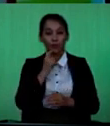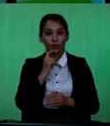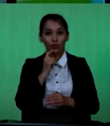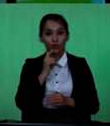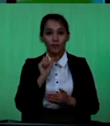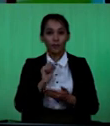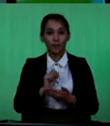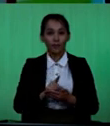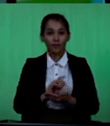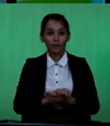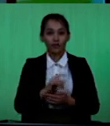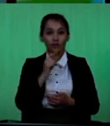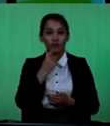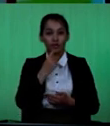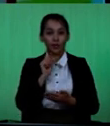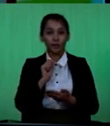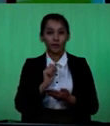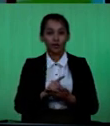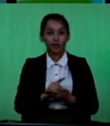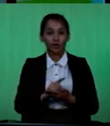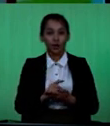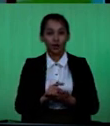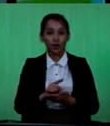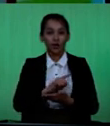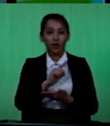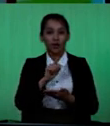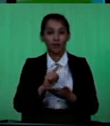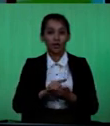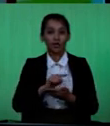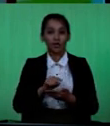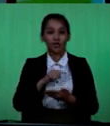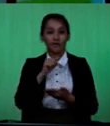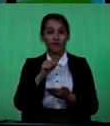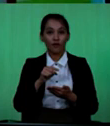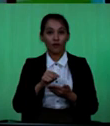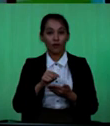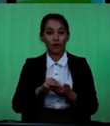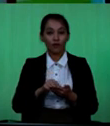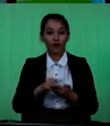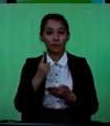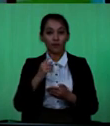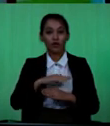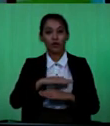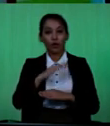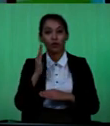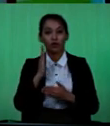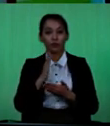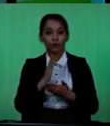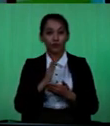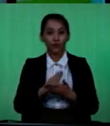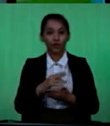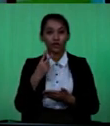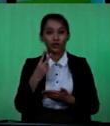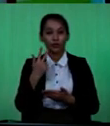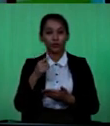tarkibli masala. Tarkibli masalalarda albatta savollar bittadan ortiq bo'ladi. 2 ta yoki 3 ta